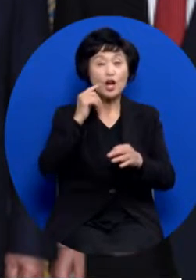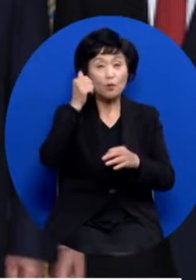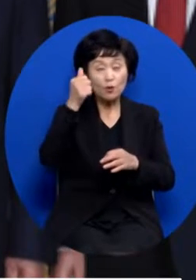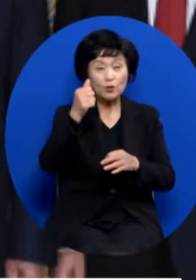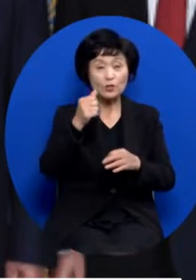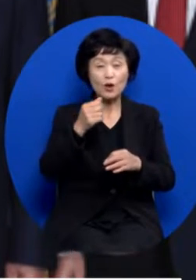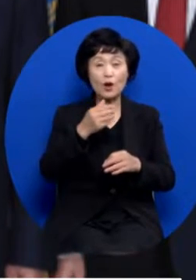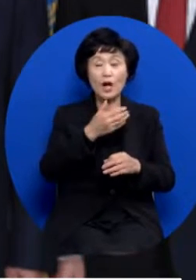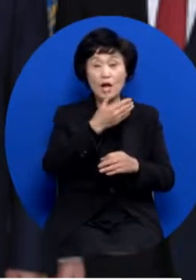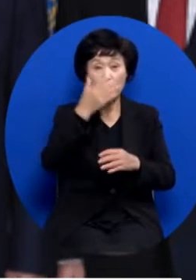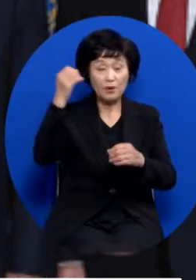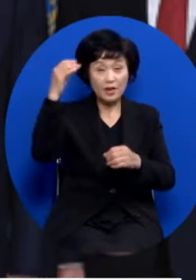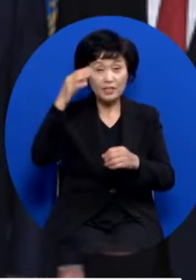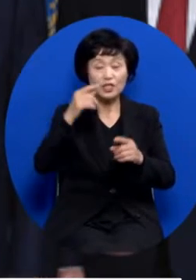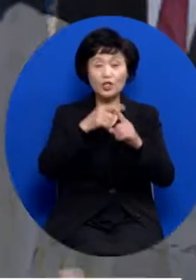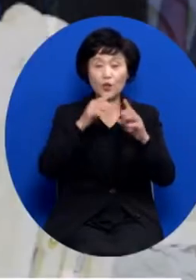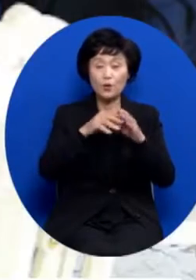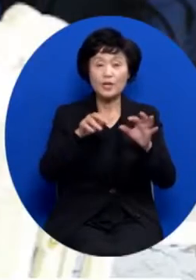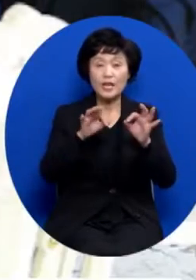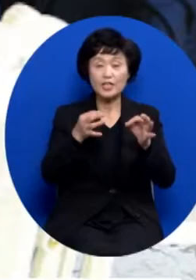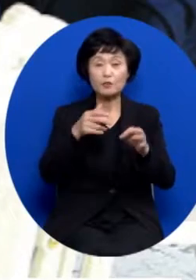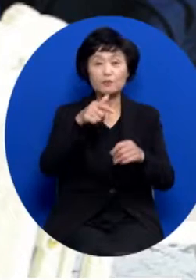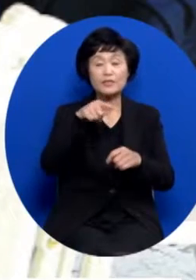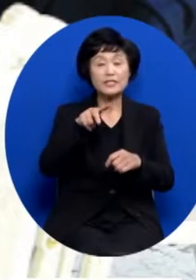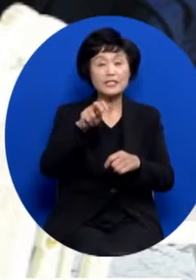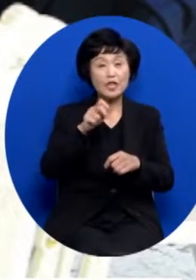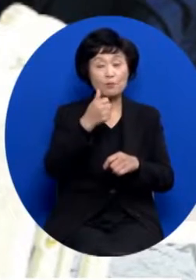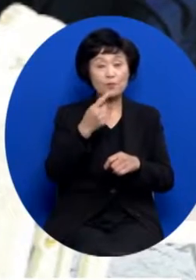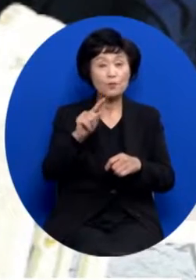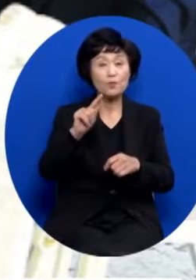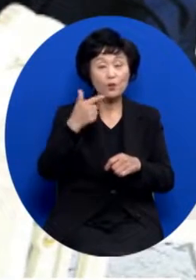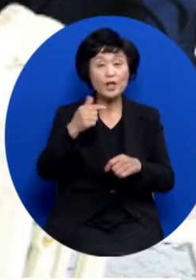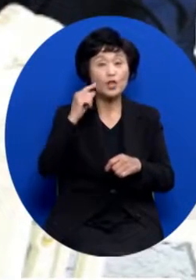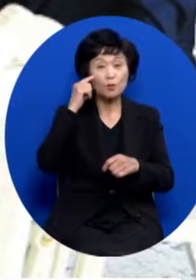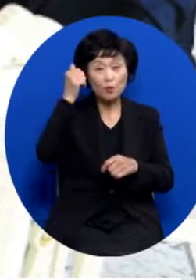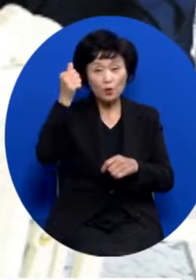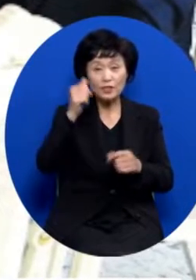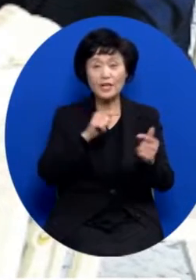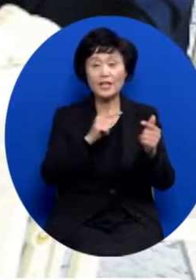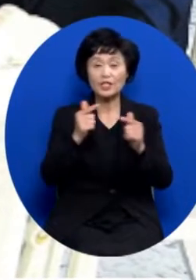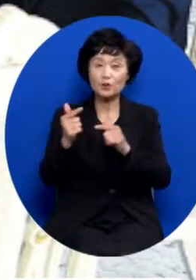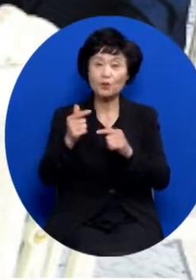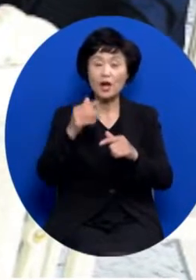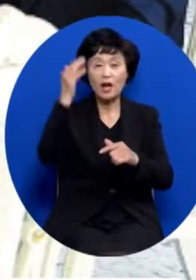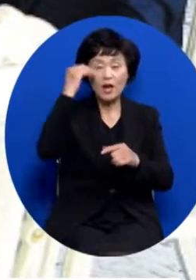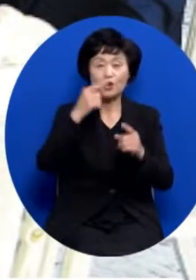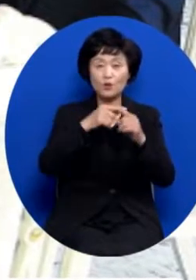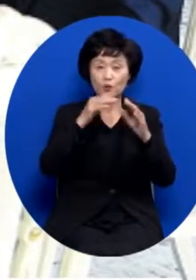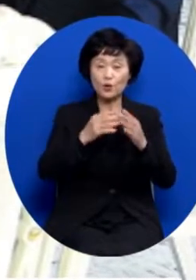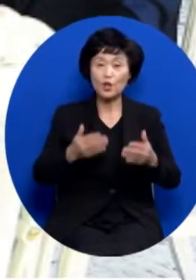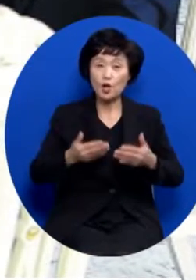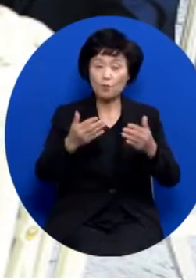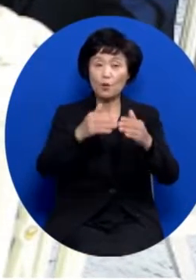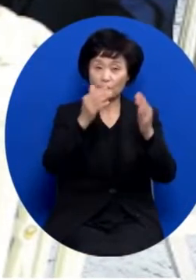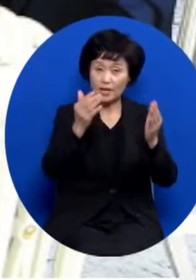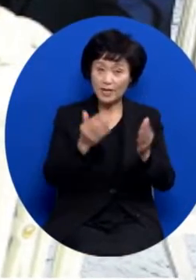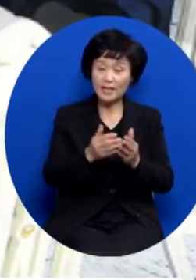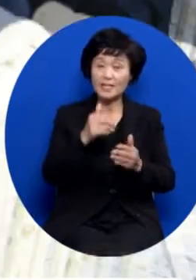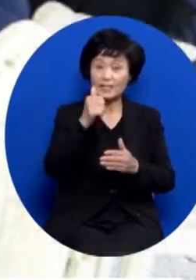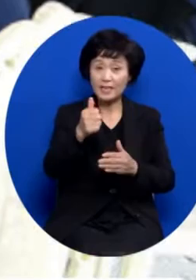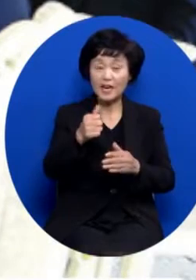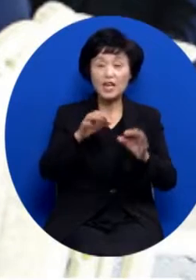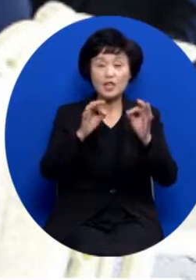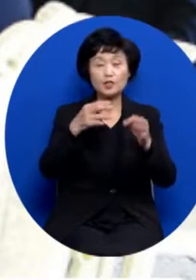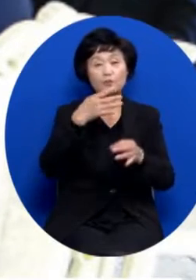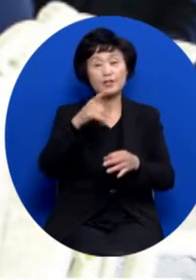명성교회 원로 김삼한 목사, 예장백석총회 장종현 총회장과 한국교회 봉사단 대표단장